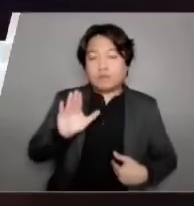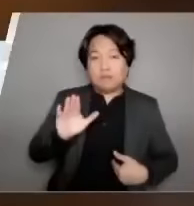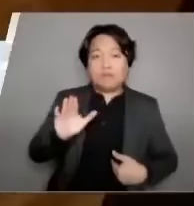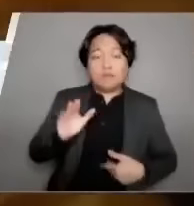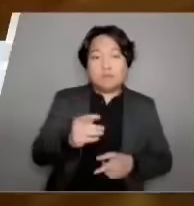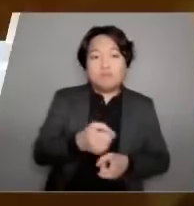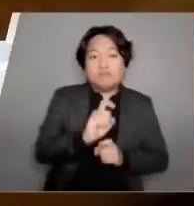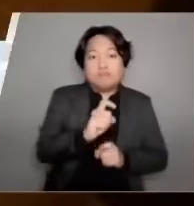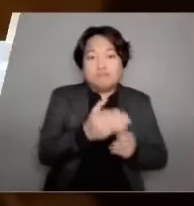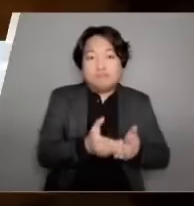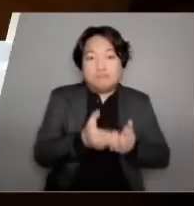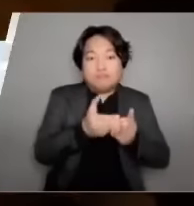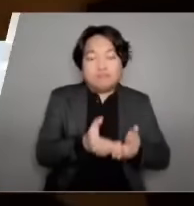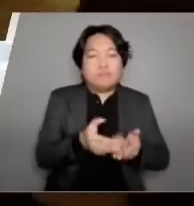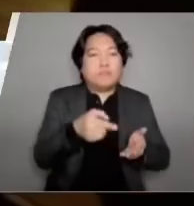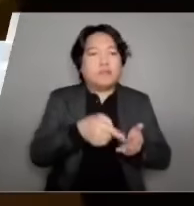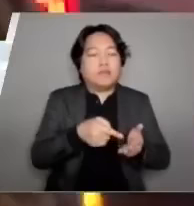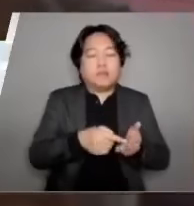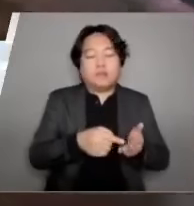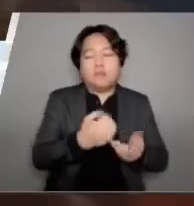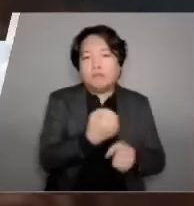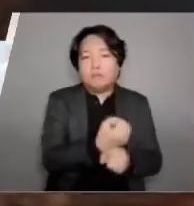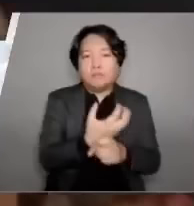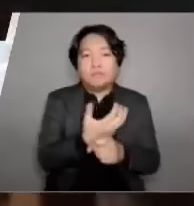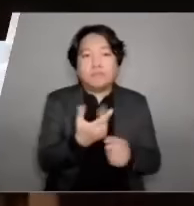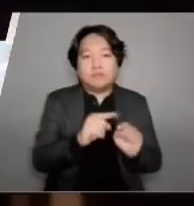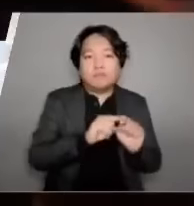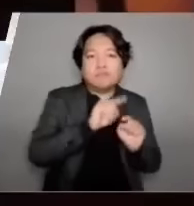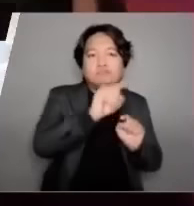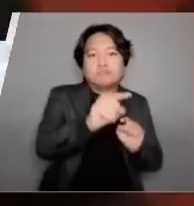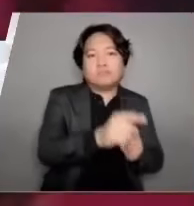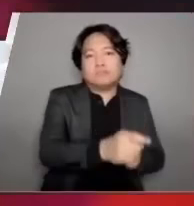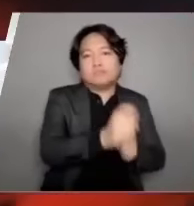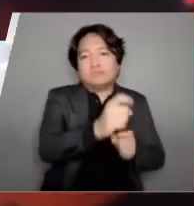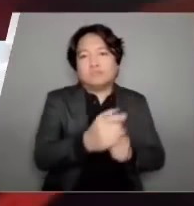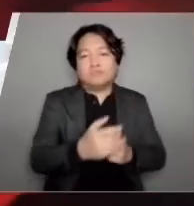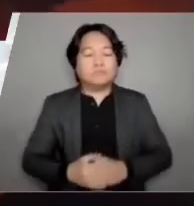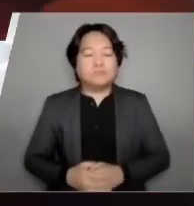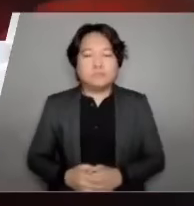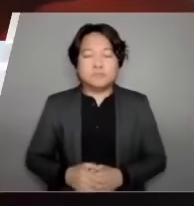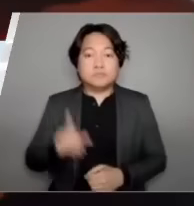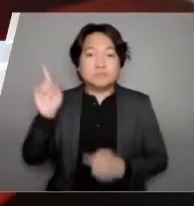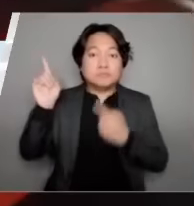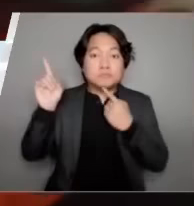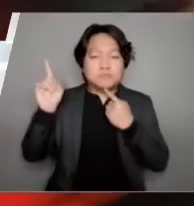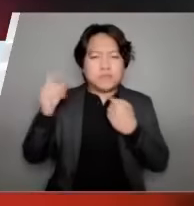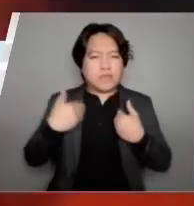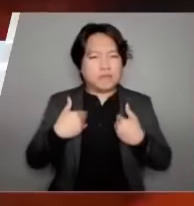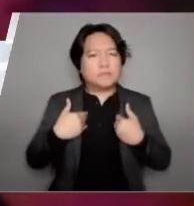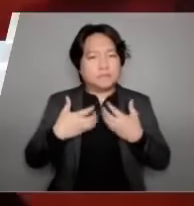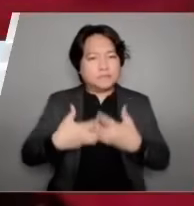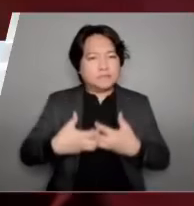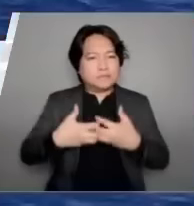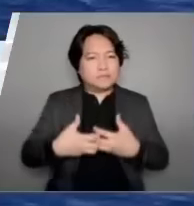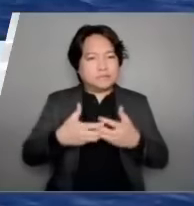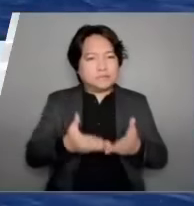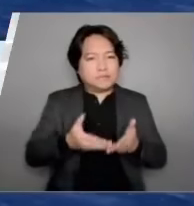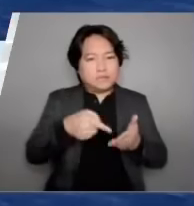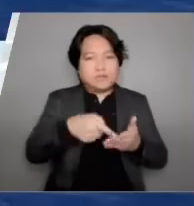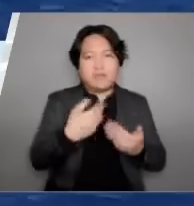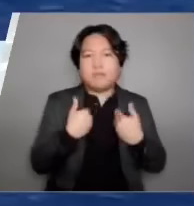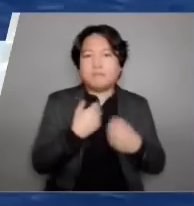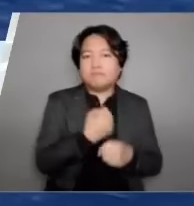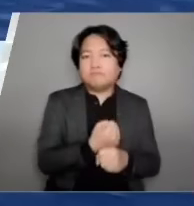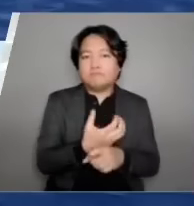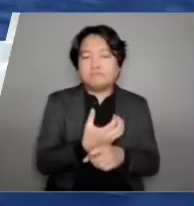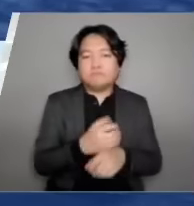naglalayag sila patungong Panatagsyol. Start daw po nung makina, may sumabog sa talubungin na lang din po namin. Nagkaroon nga